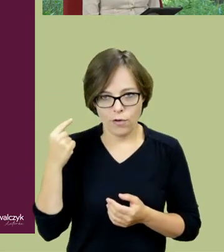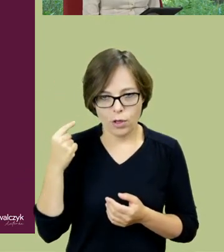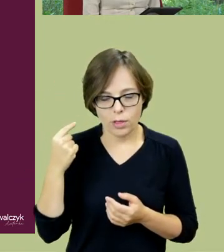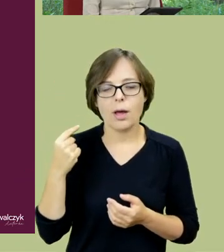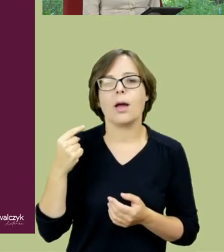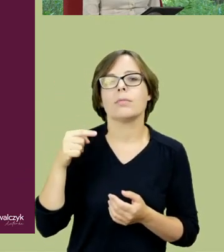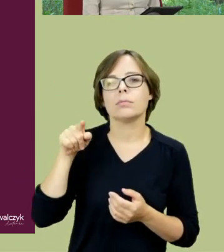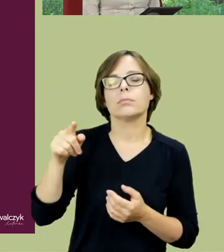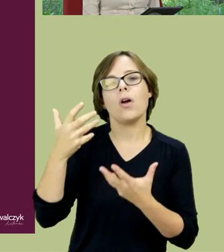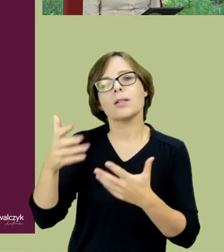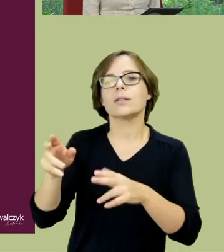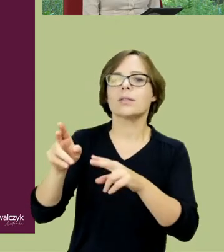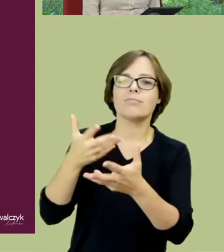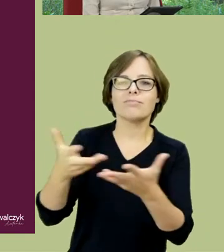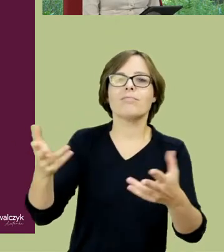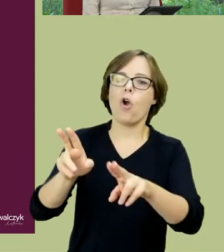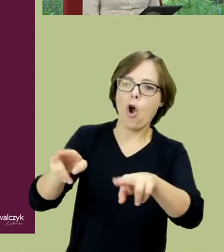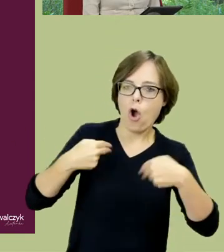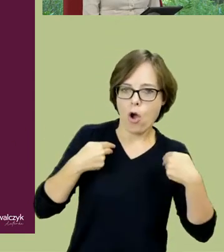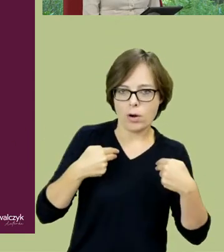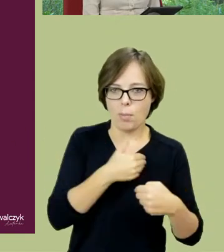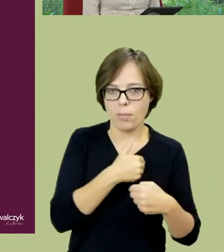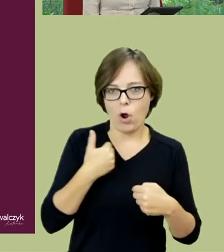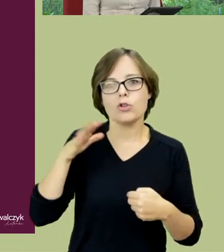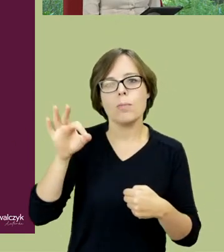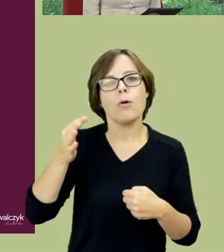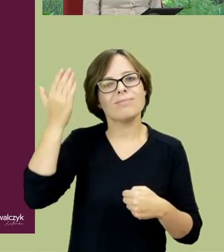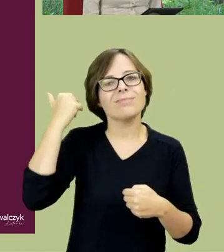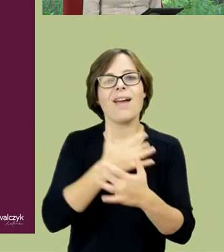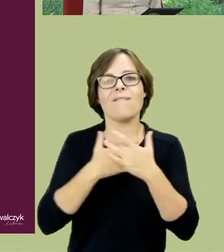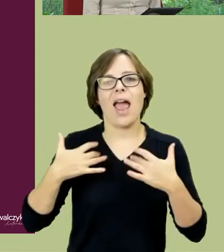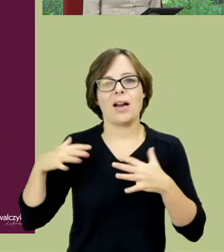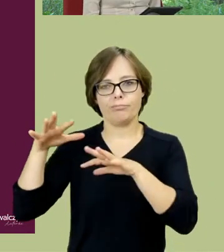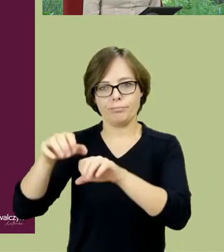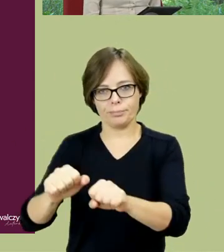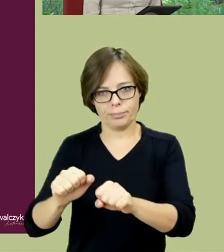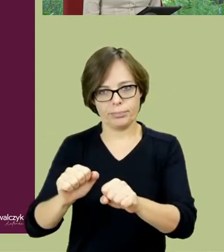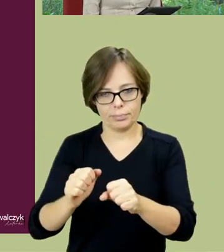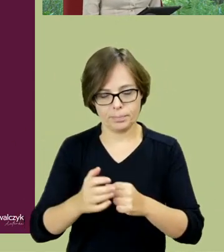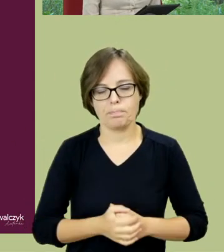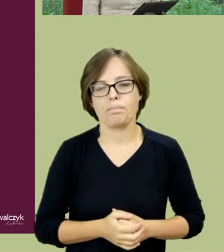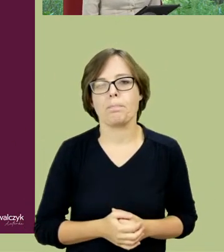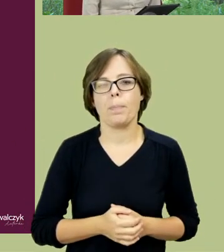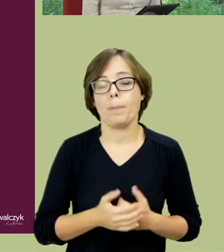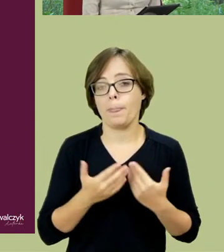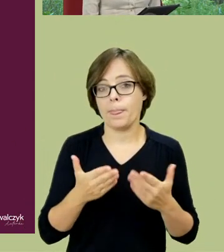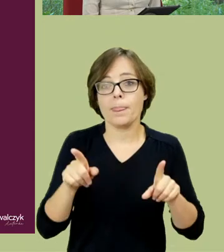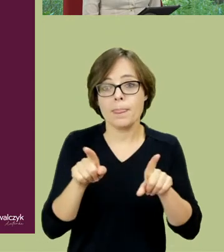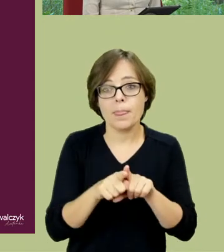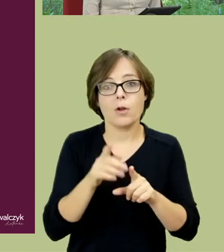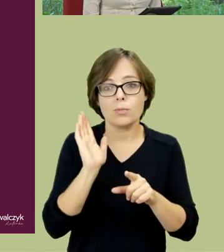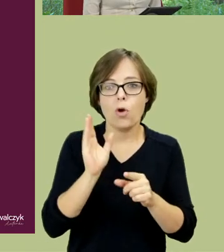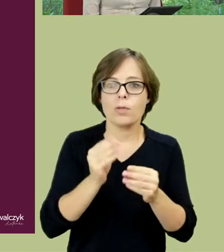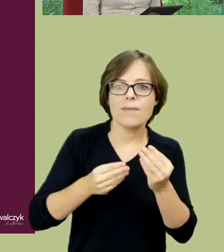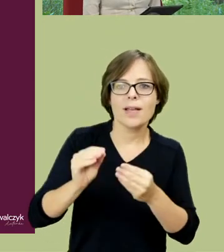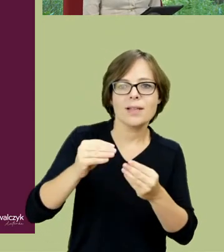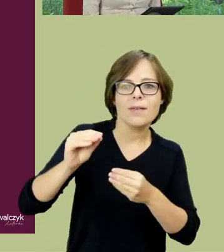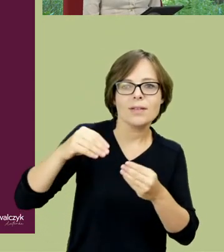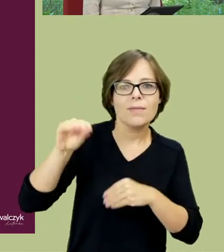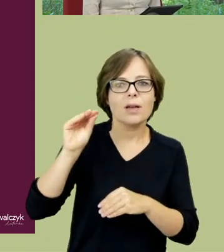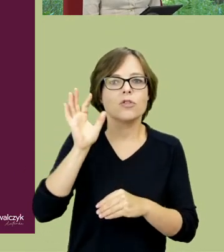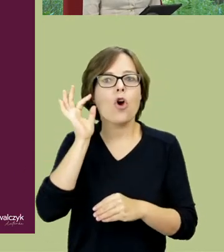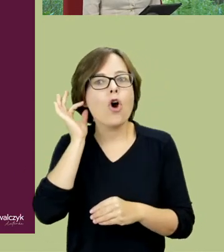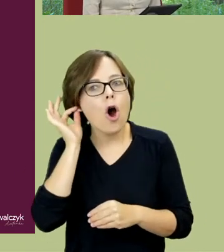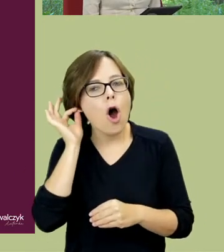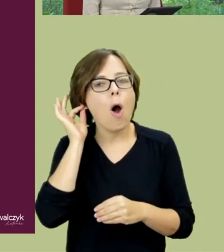dla Rzeczpospolitej po bezprawnym zajęciu go przez Węgrów. Coraz więcej wzmianek o kobietach chwytających